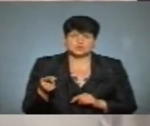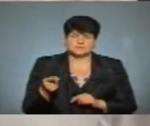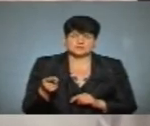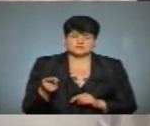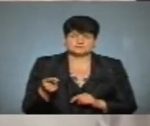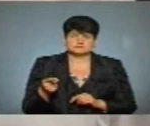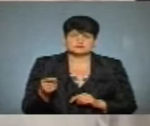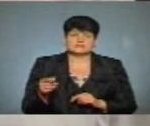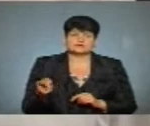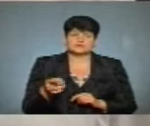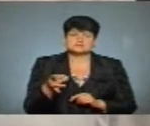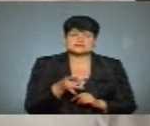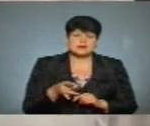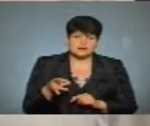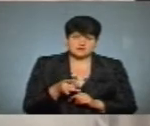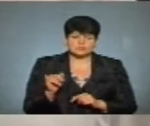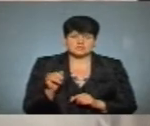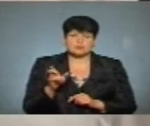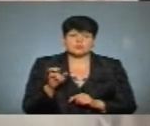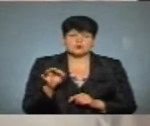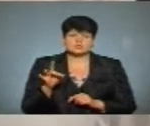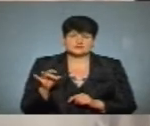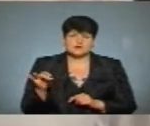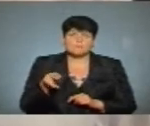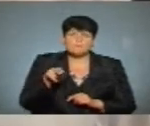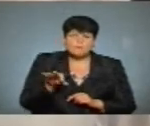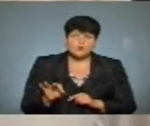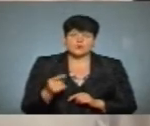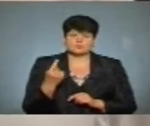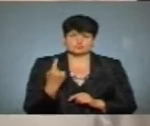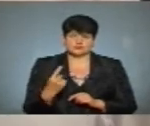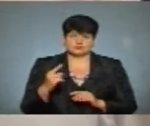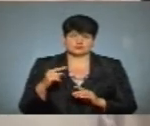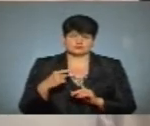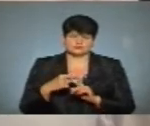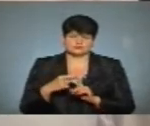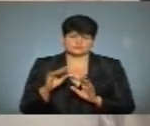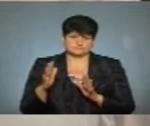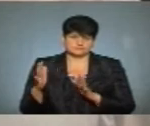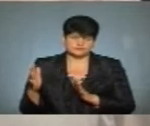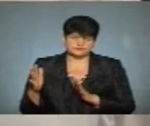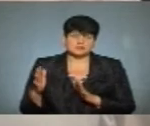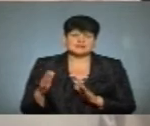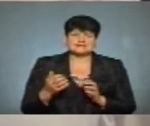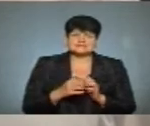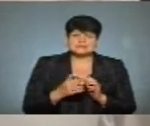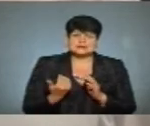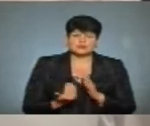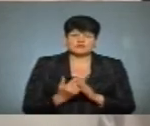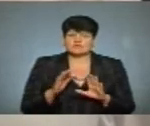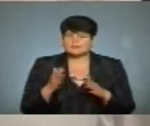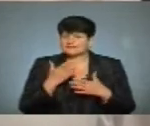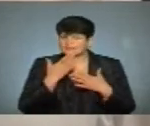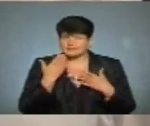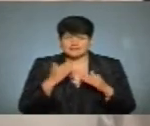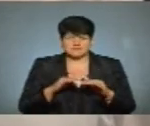Тернопіль, Тернопільський район та Борщівський район – по одному випадку. Серед нових випадків немає